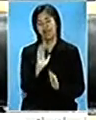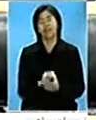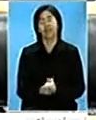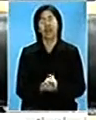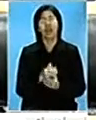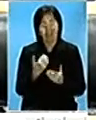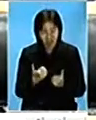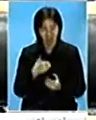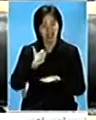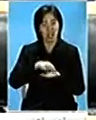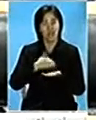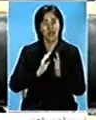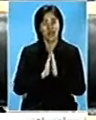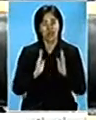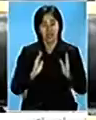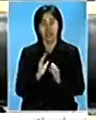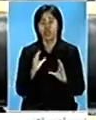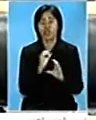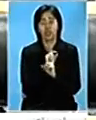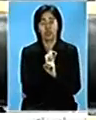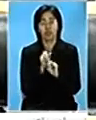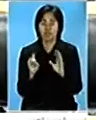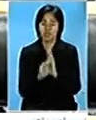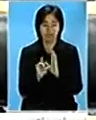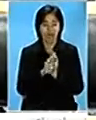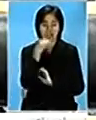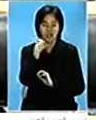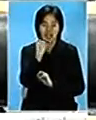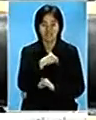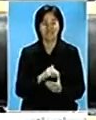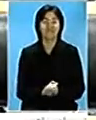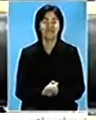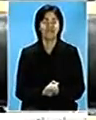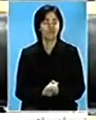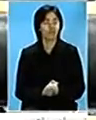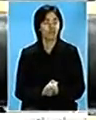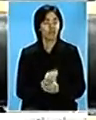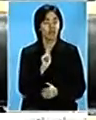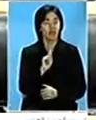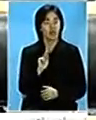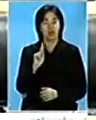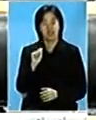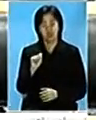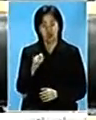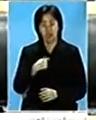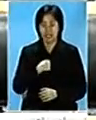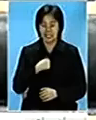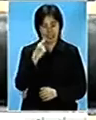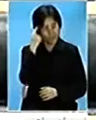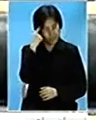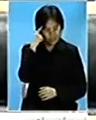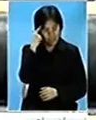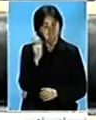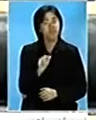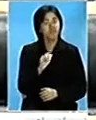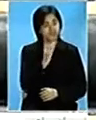ขอบพระคุณมากนะคะฉันขอปิดท้ายทุกครั้งอ่ะก็เมื่อกกต.เนี่ยดิฉันหวังไม่ได้แล้วดิฉันก็หวังอยู่ที่ท่าน